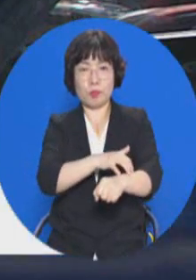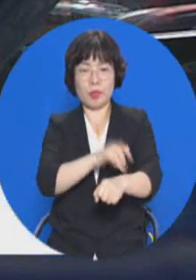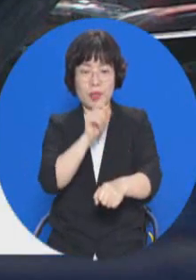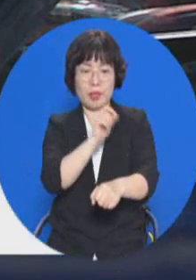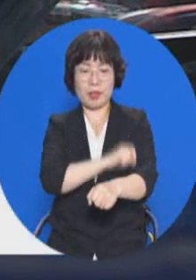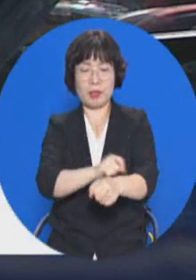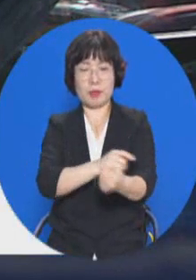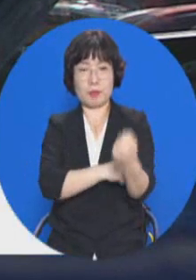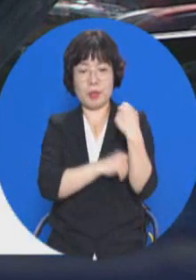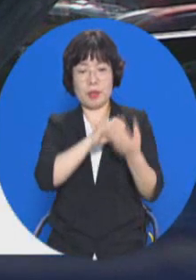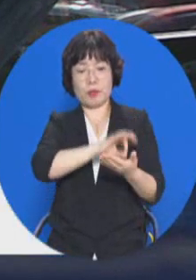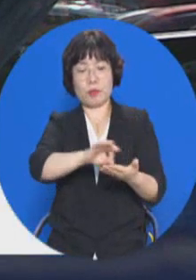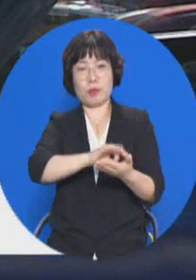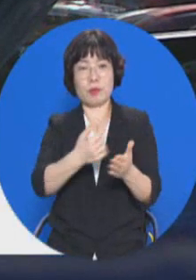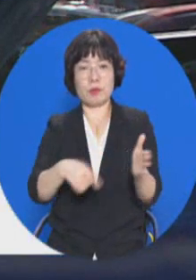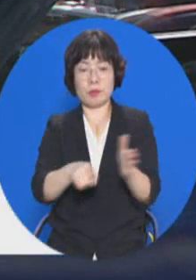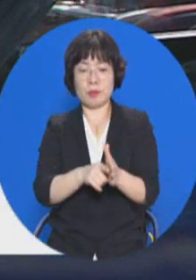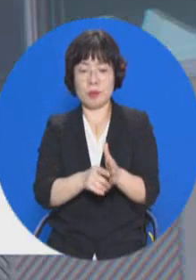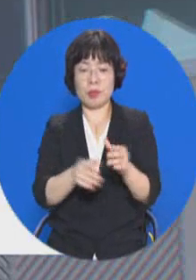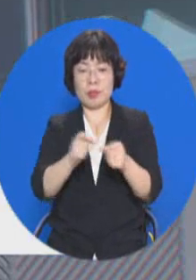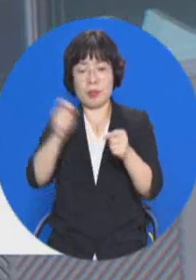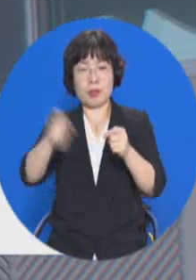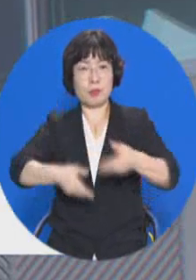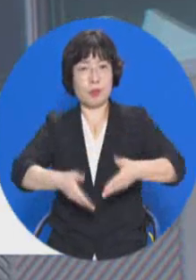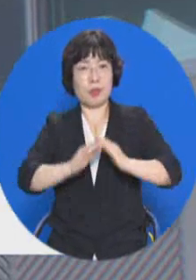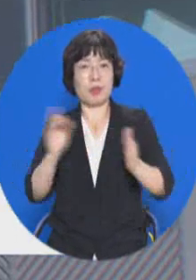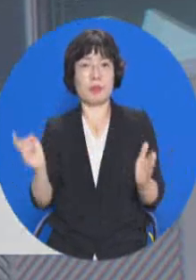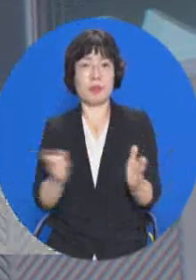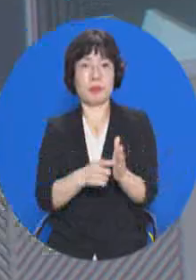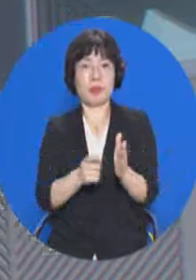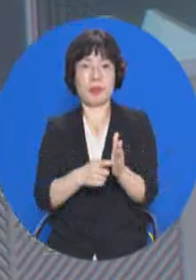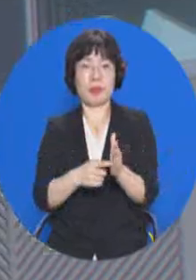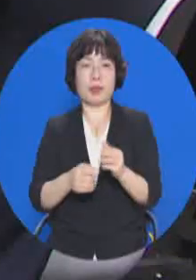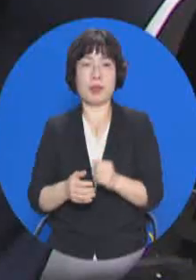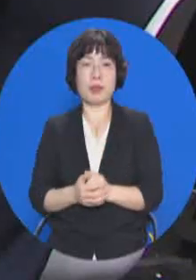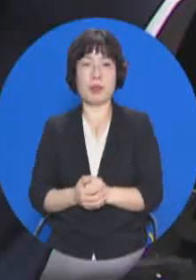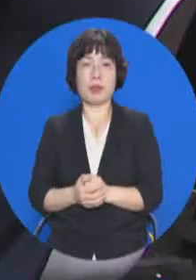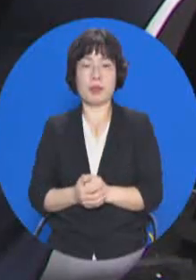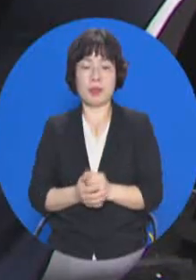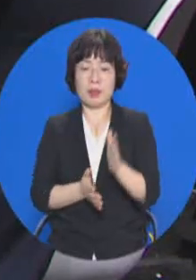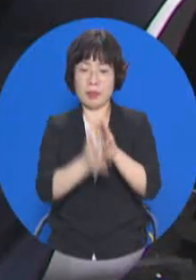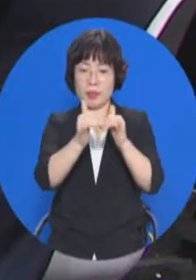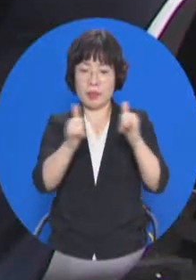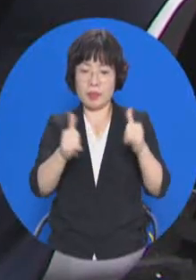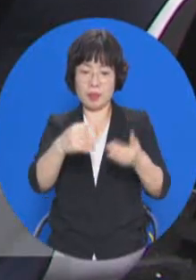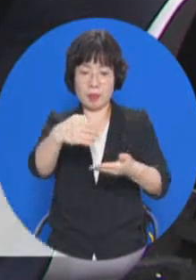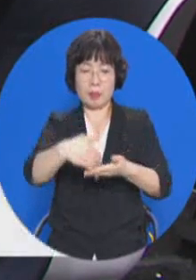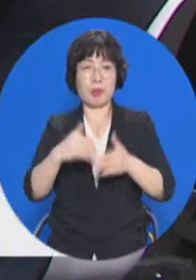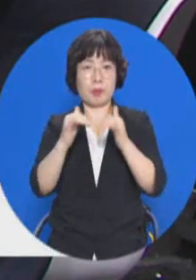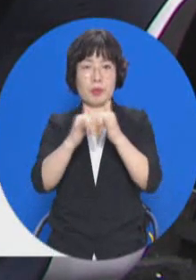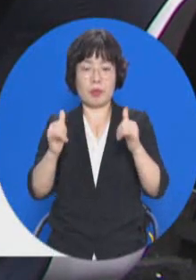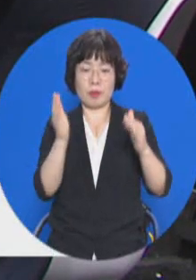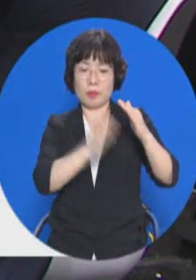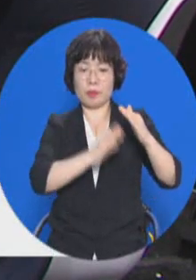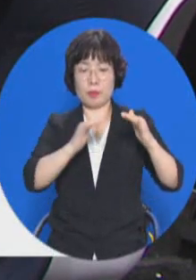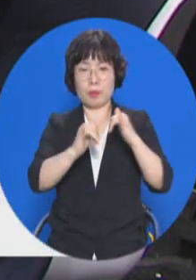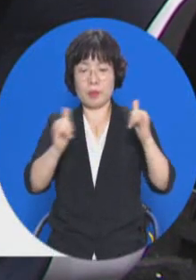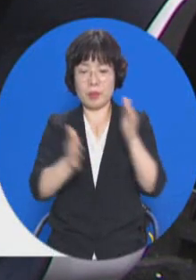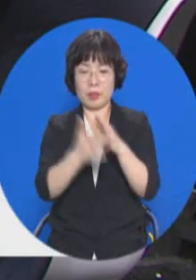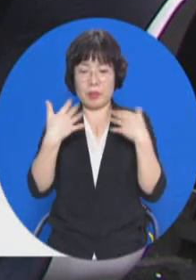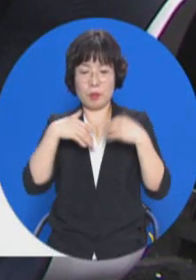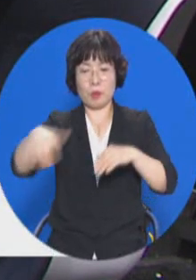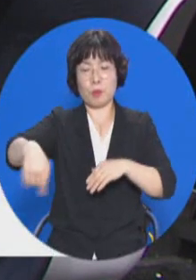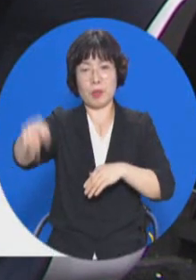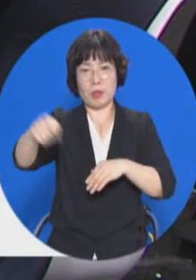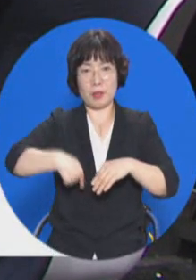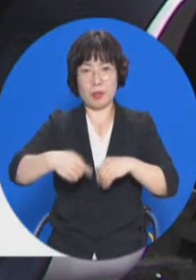행정력 낭비를 줄이기 위해 별관 증축이 시급하다고 강조했습니다. 시민과 민원인, 공무원들이 청사를 왔다